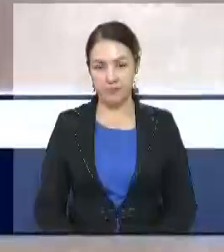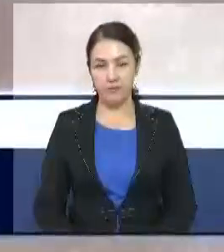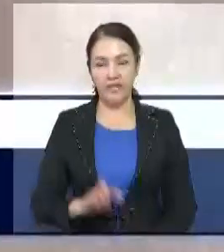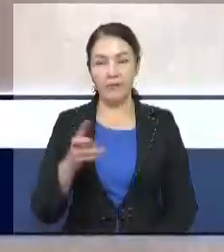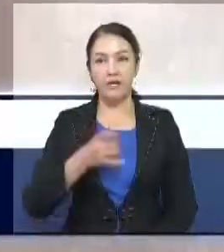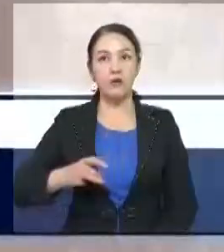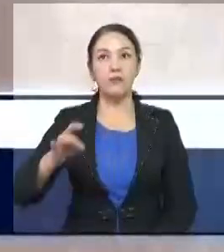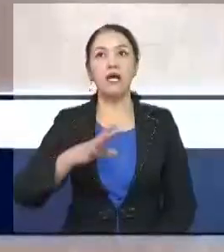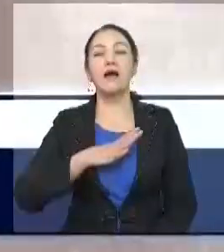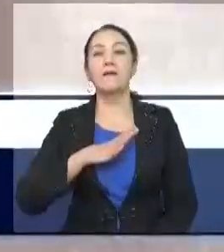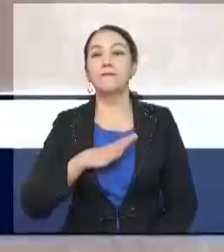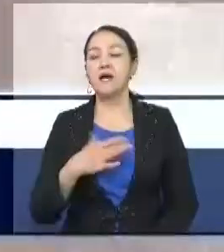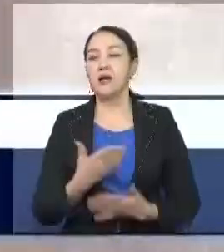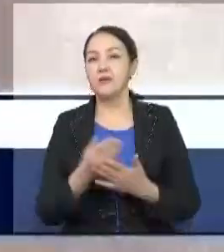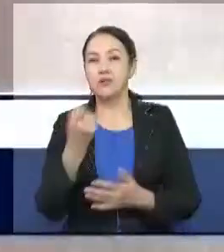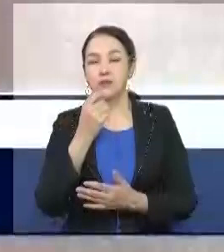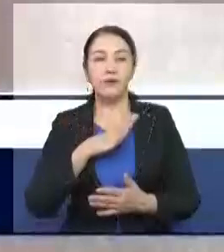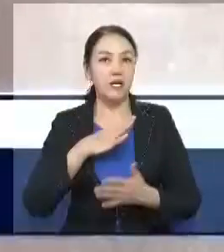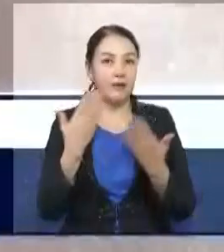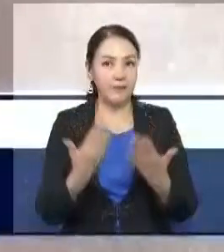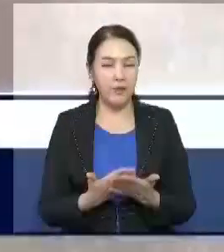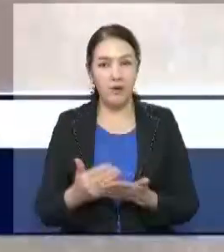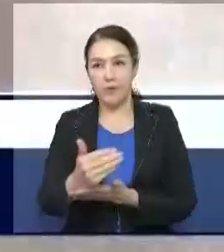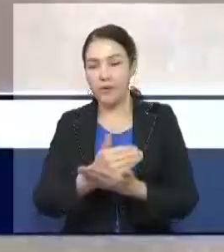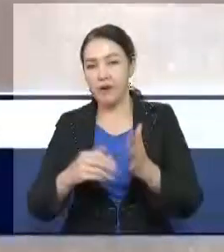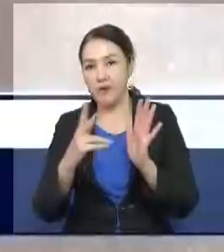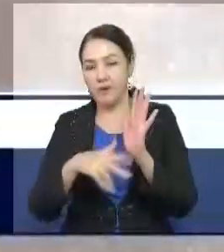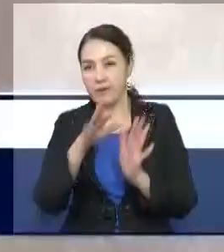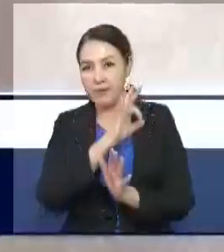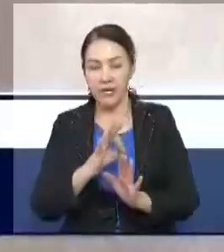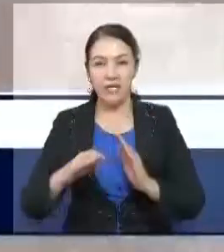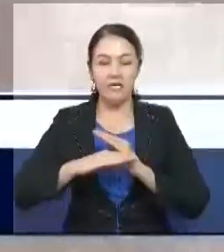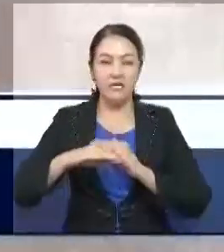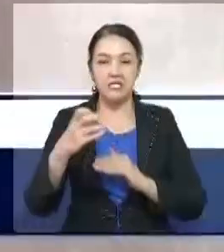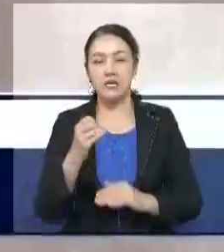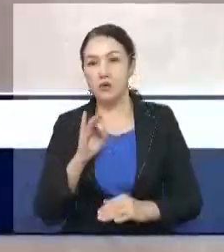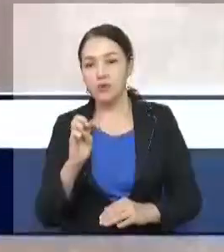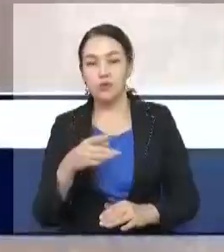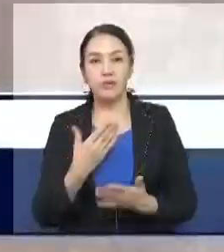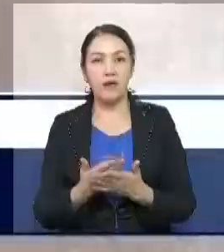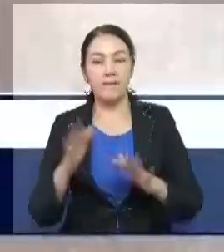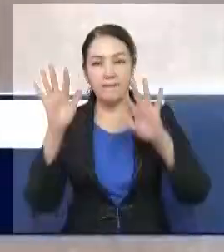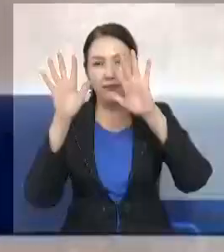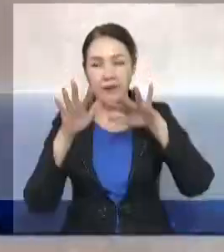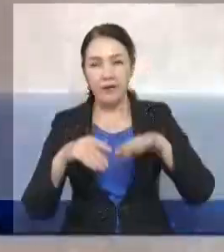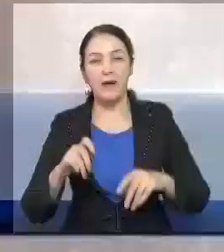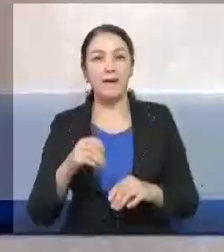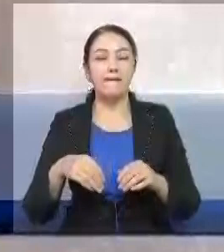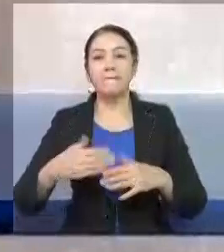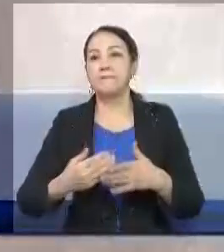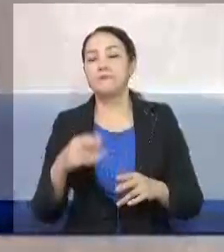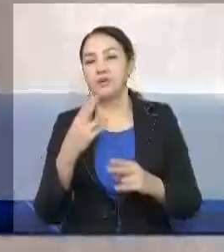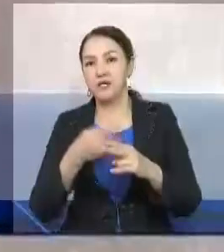В Айтекибийском районе, основном зерновом районе, на сегодняшний день убрано 80% площади зерновых культур. Проливные дожди мешали уборке